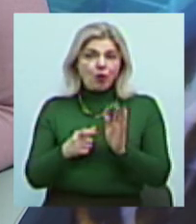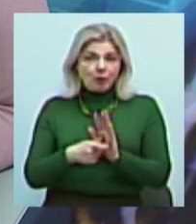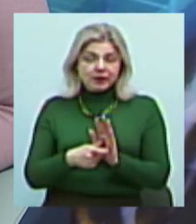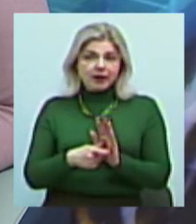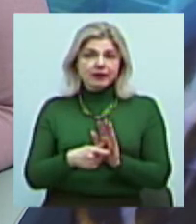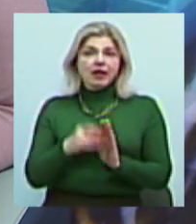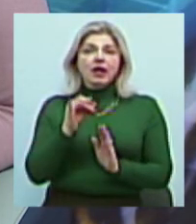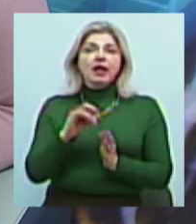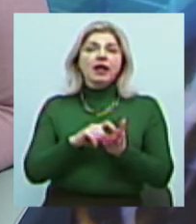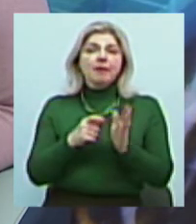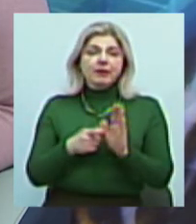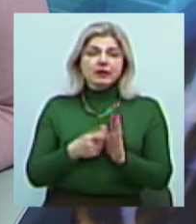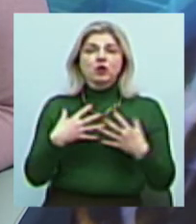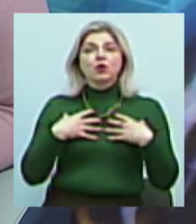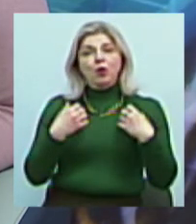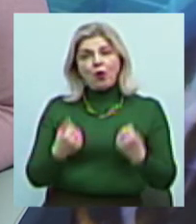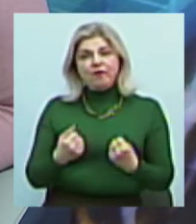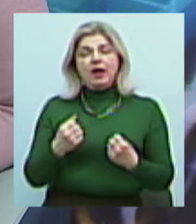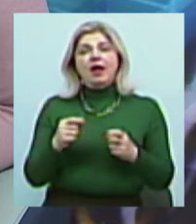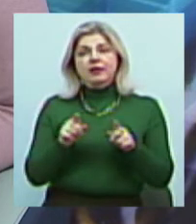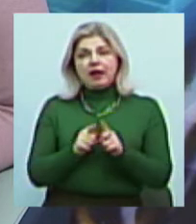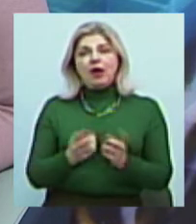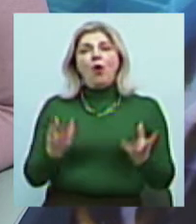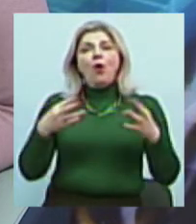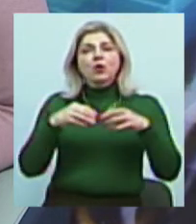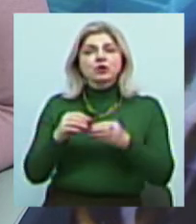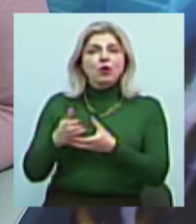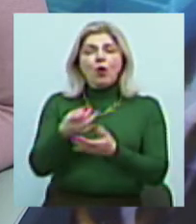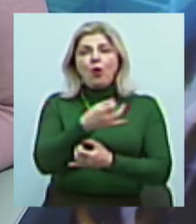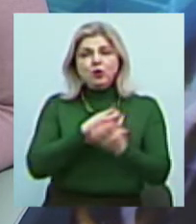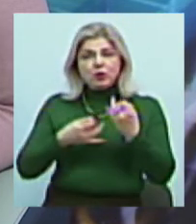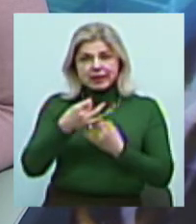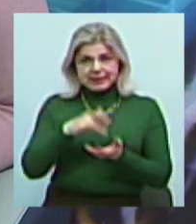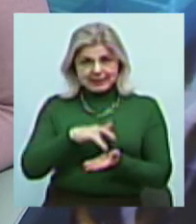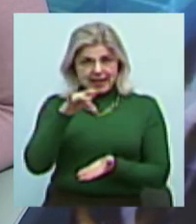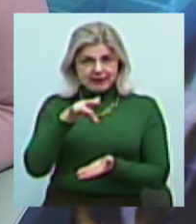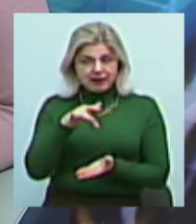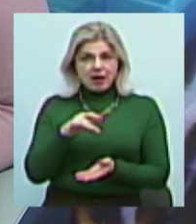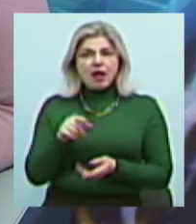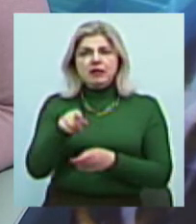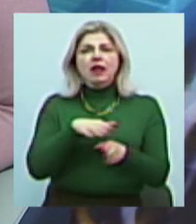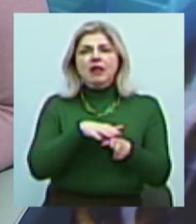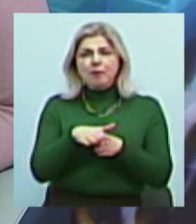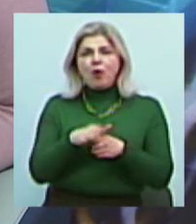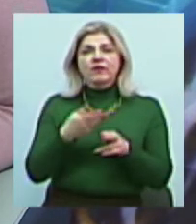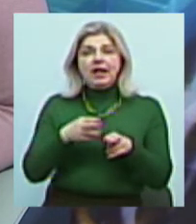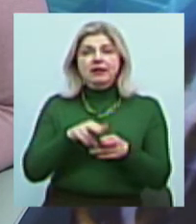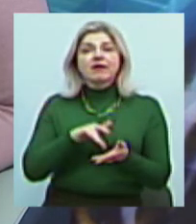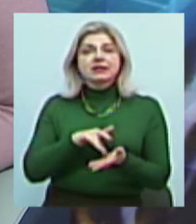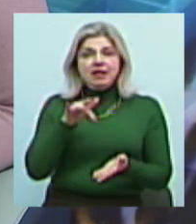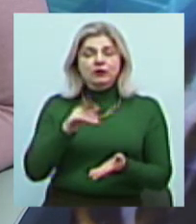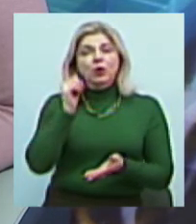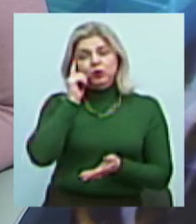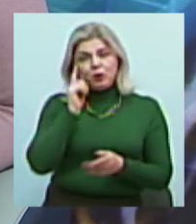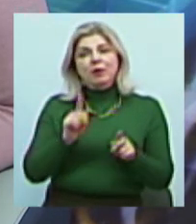і кімнати здоров'я, такий консалтинговий, консультаційний центр. Тобто наповнення даного центру,